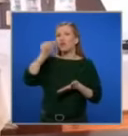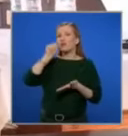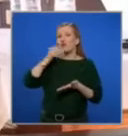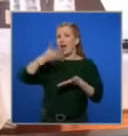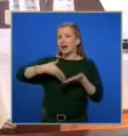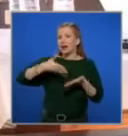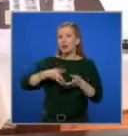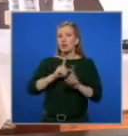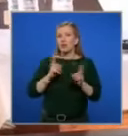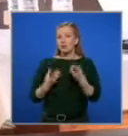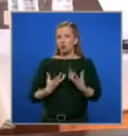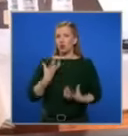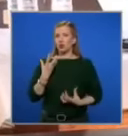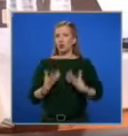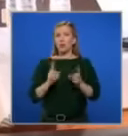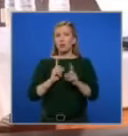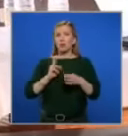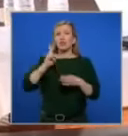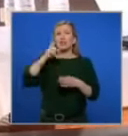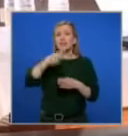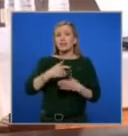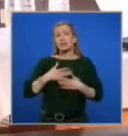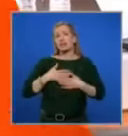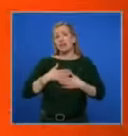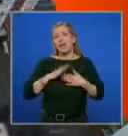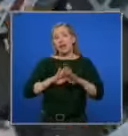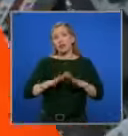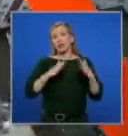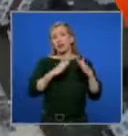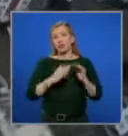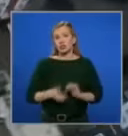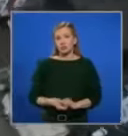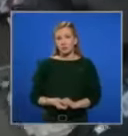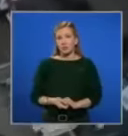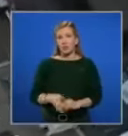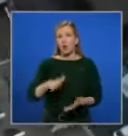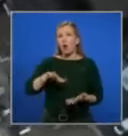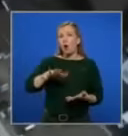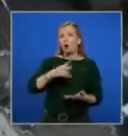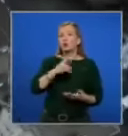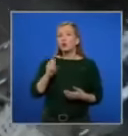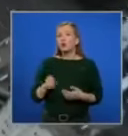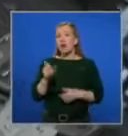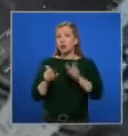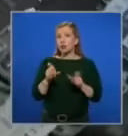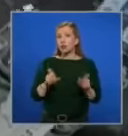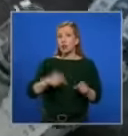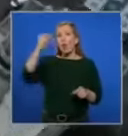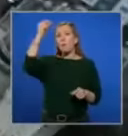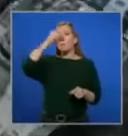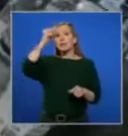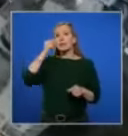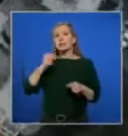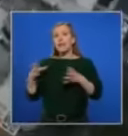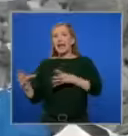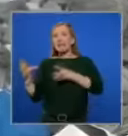хляб. Не може да се отоплявате. Не може да влезете в любимата си къща. Около 20 души от българската изселническа